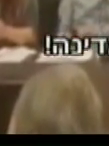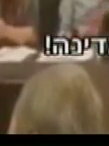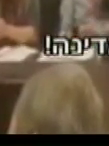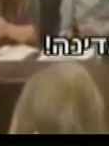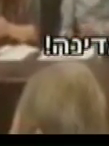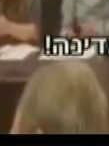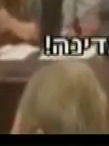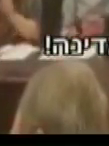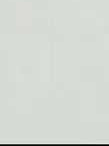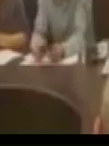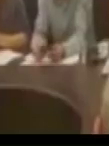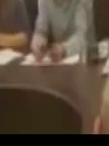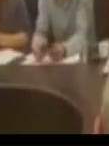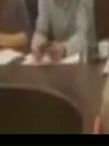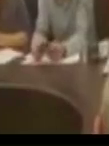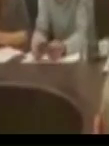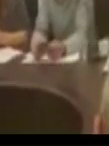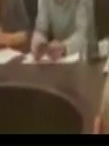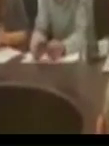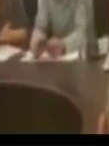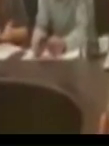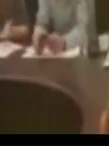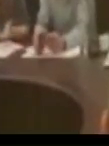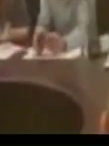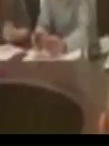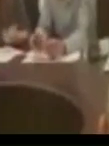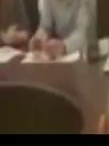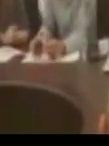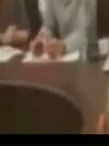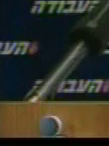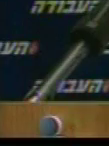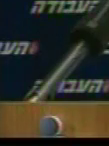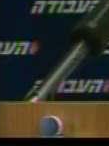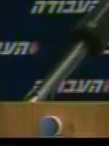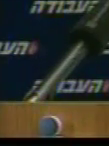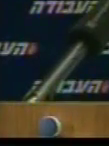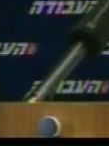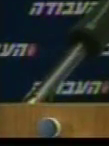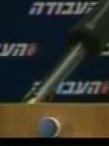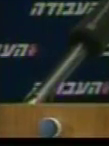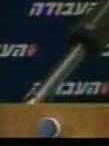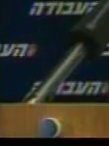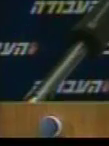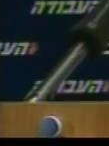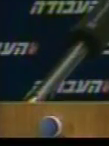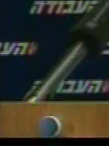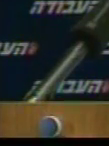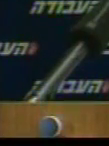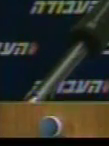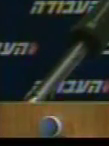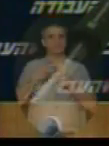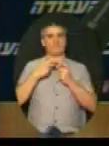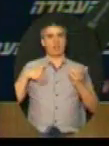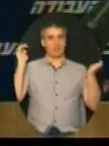את המפתחות של המדינה. גברת ציפי לבני, את במפלגה הזאת אורחת. יש גורמים פוליטיים שמנסים להפיל